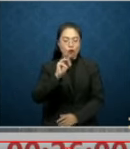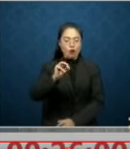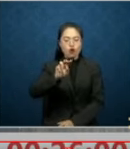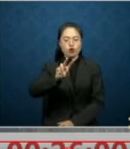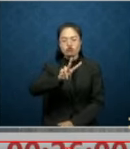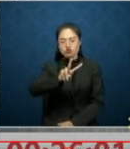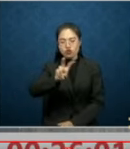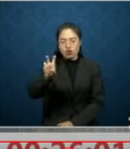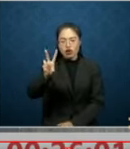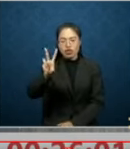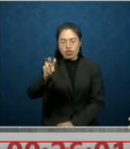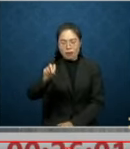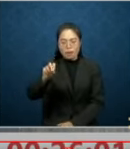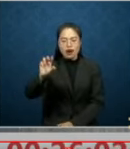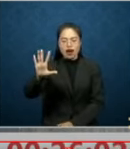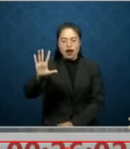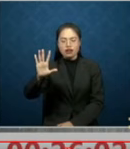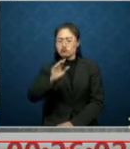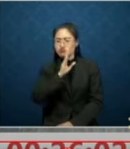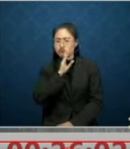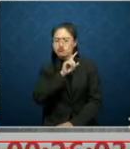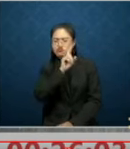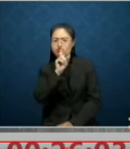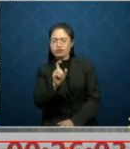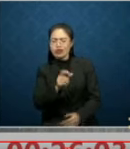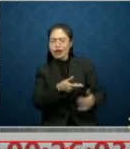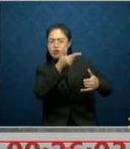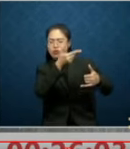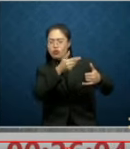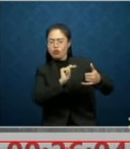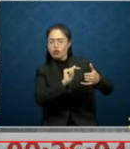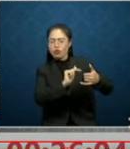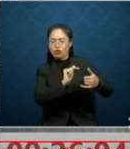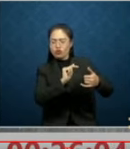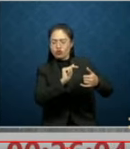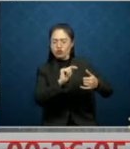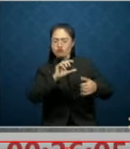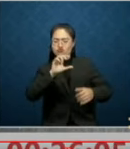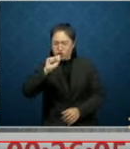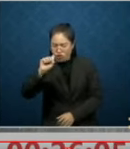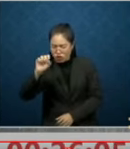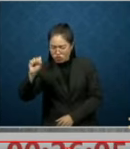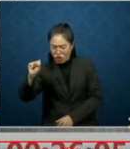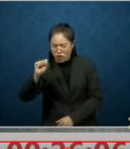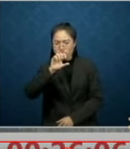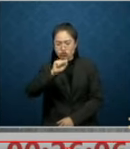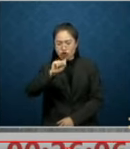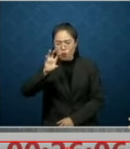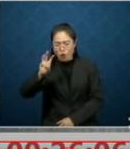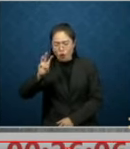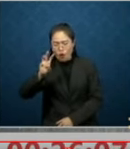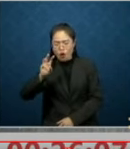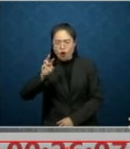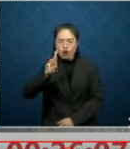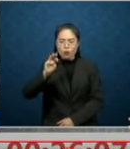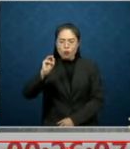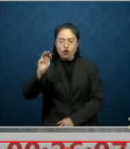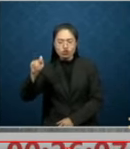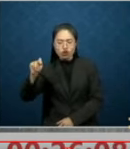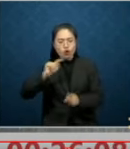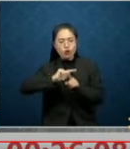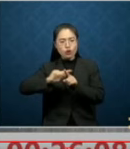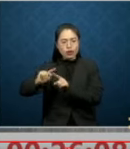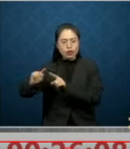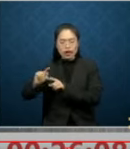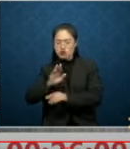งสัยหรือมีการกล่าวหาผู้ดำรงตำแหน่งทางการเมืองผู้ดำรงตำแหน่งในองค์กรอิสระผู้